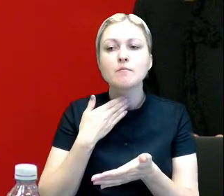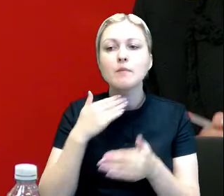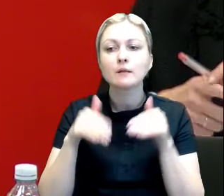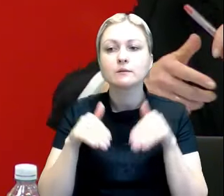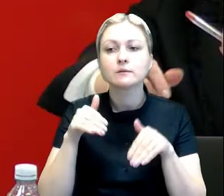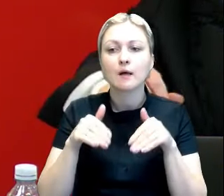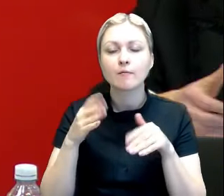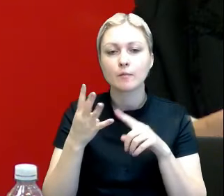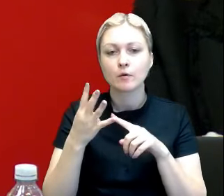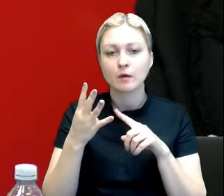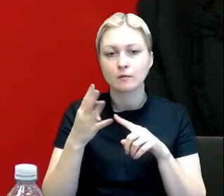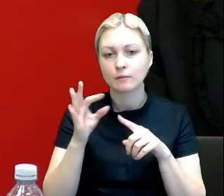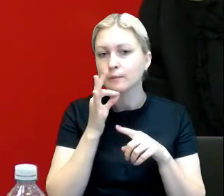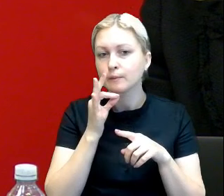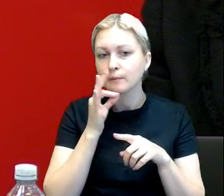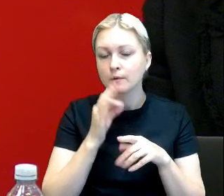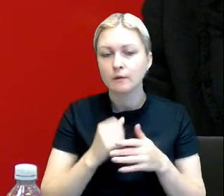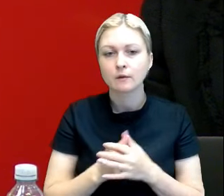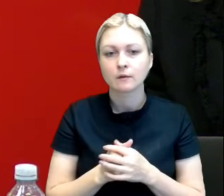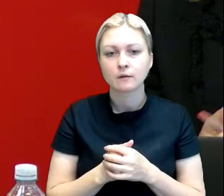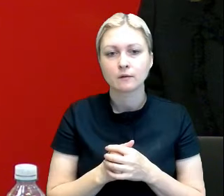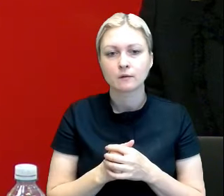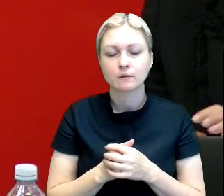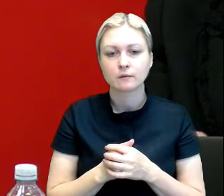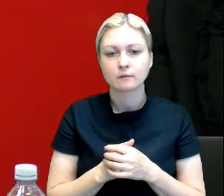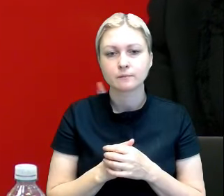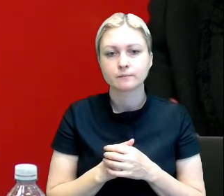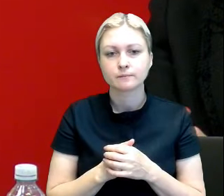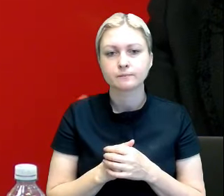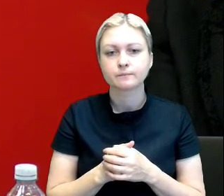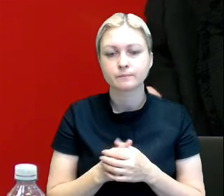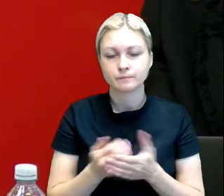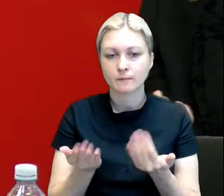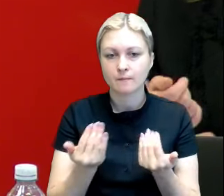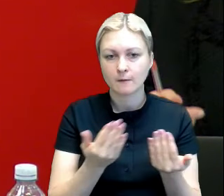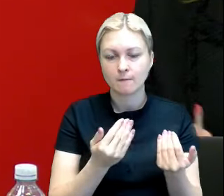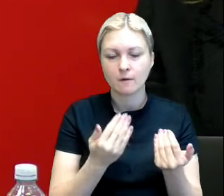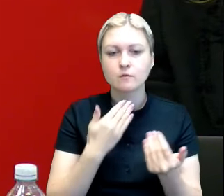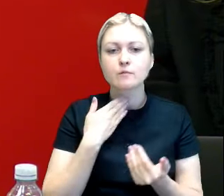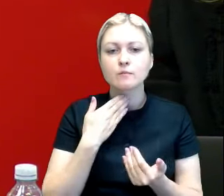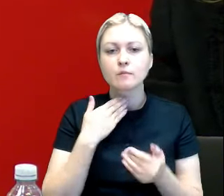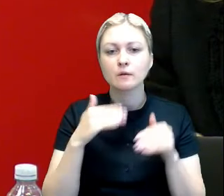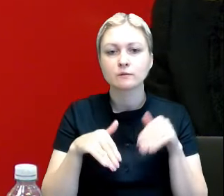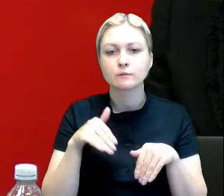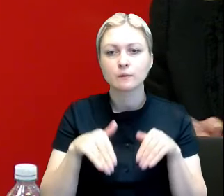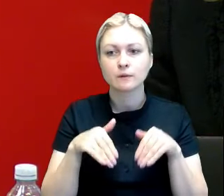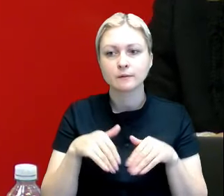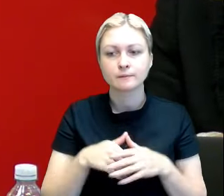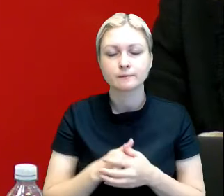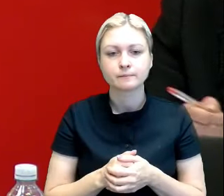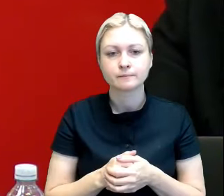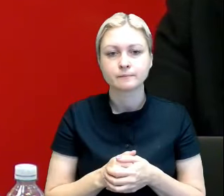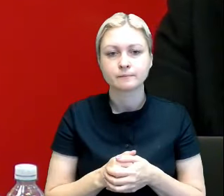klausimą taip tai kviečiu balsuot ketvirtas darbotvarkės